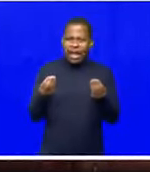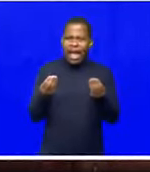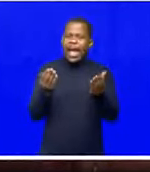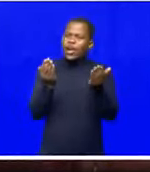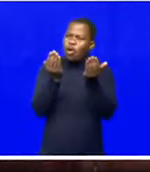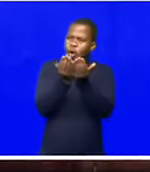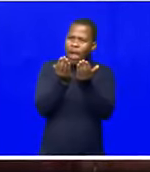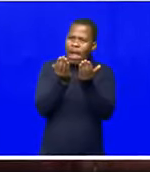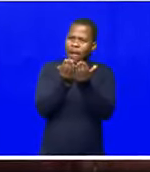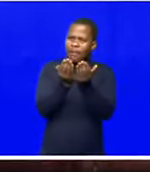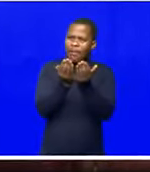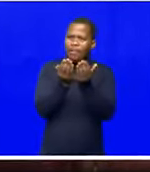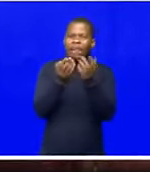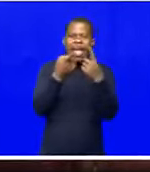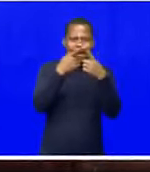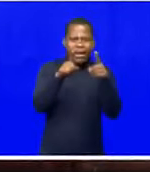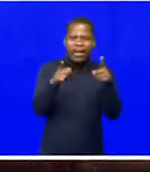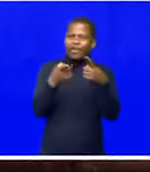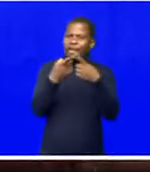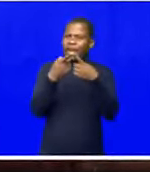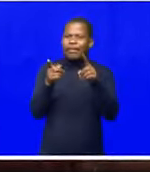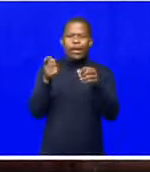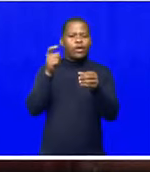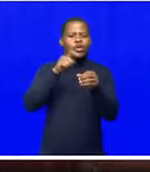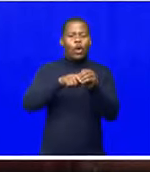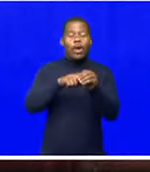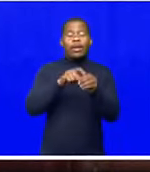phasi bakhulu la esifundzeni.